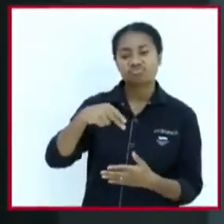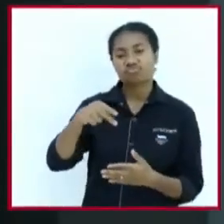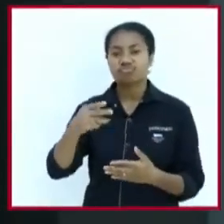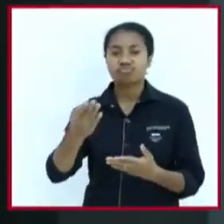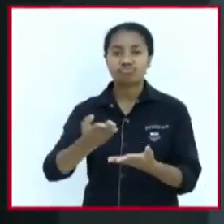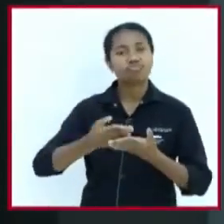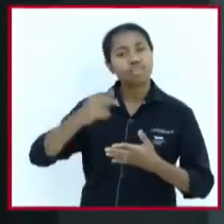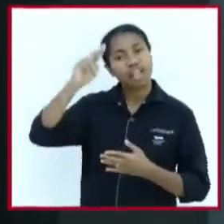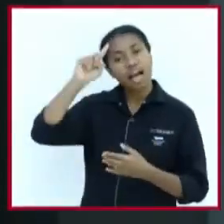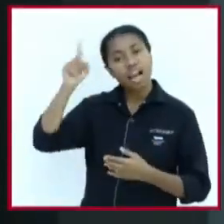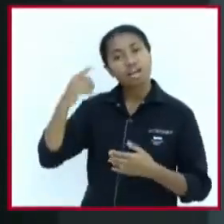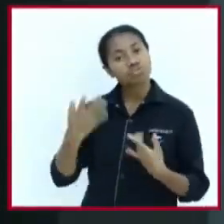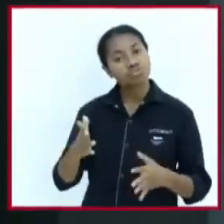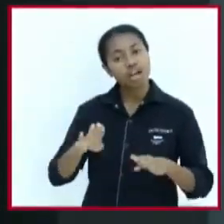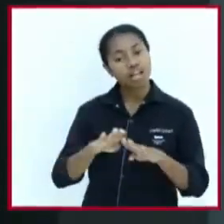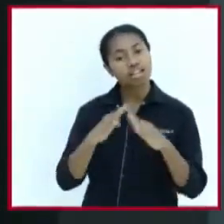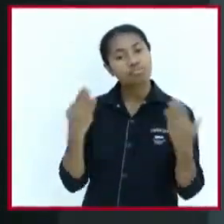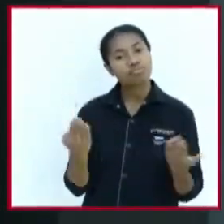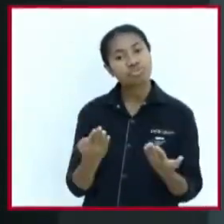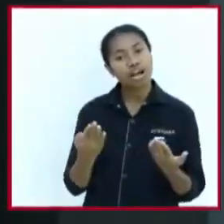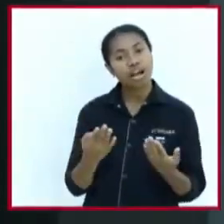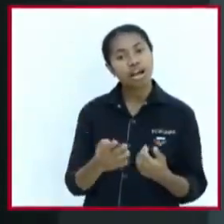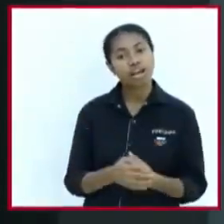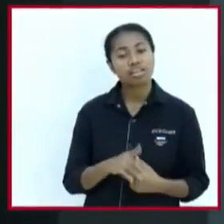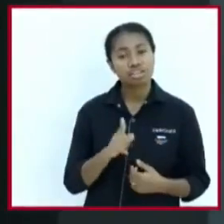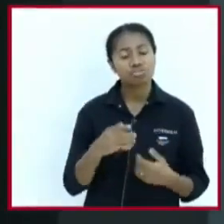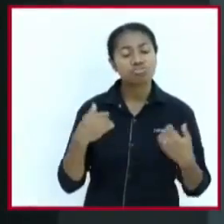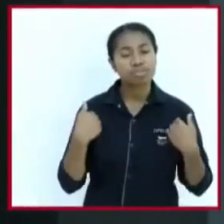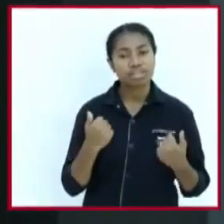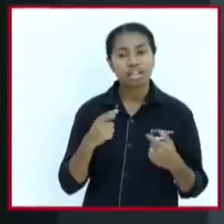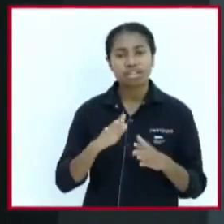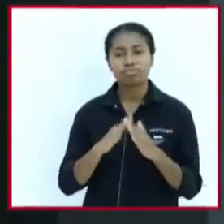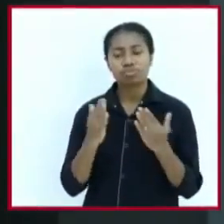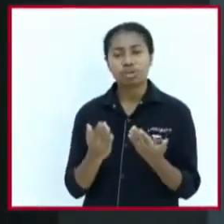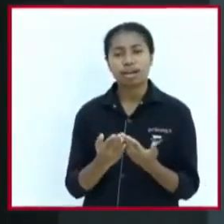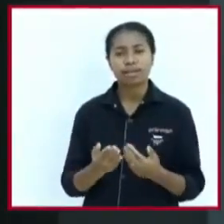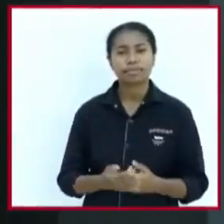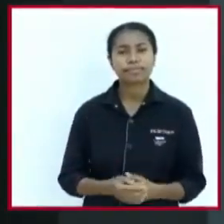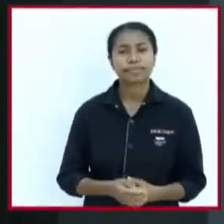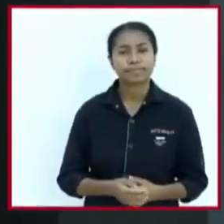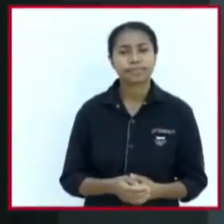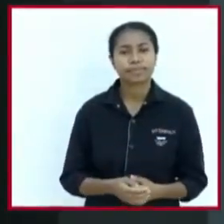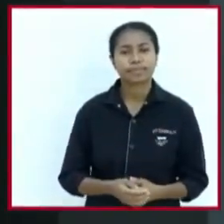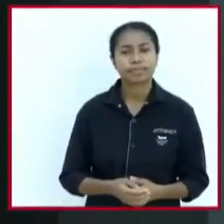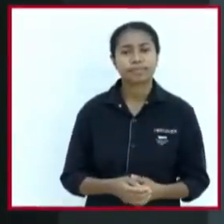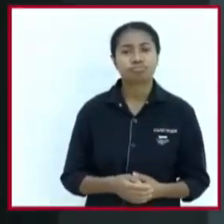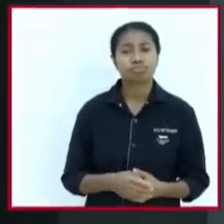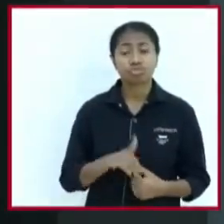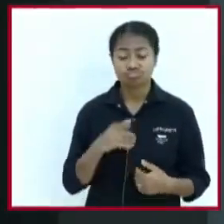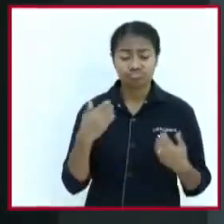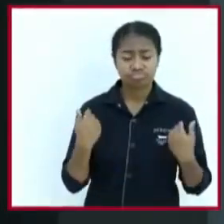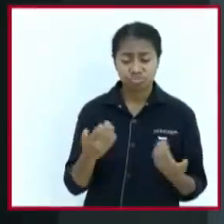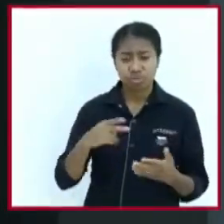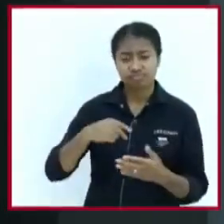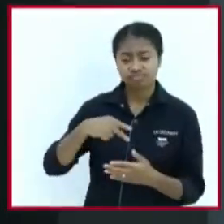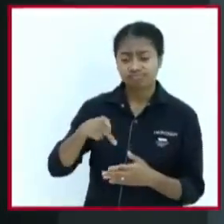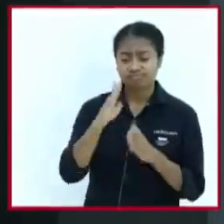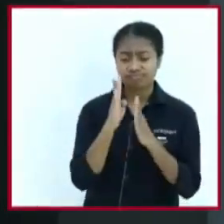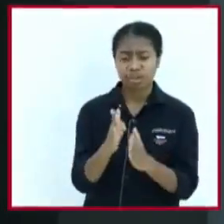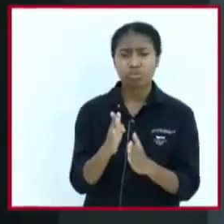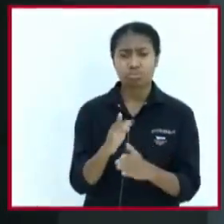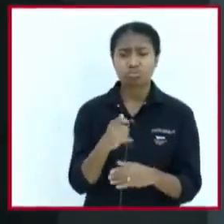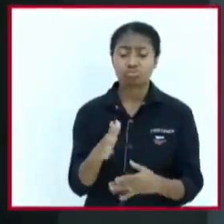kepada Allah sudah terbuka the way to be Heaven is now Speak Sudah Bos Sudah terbuka